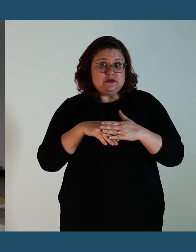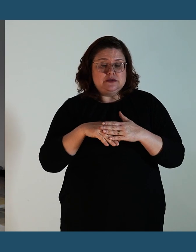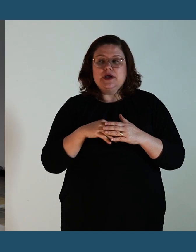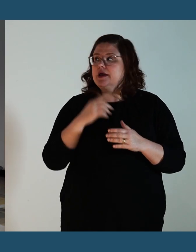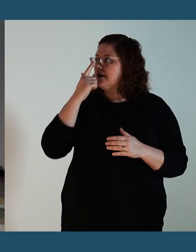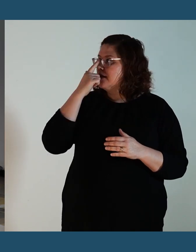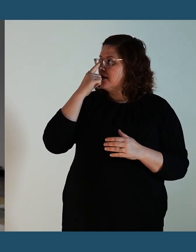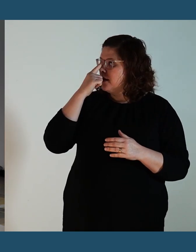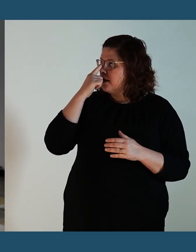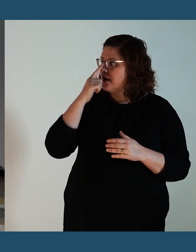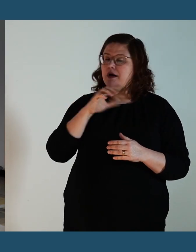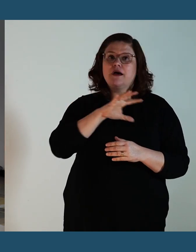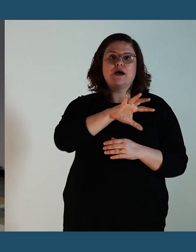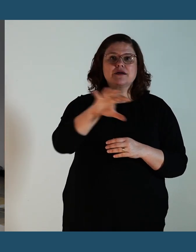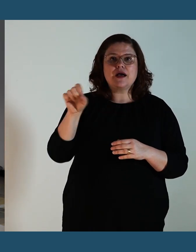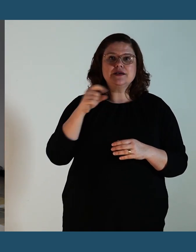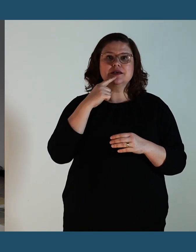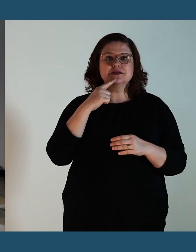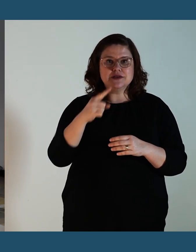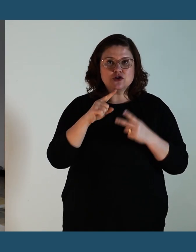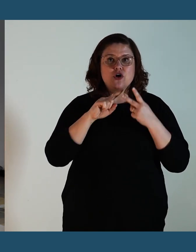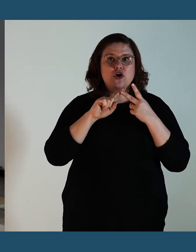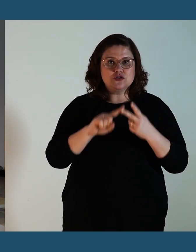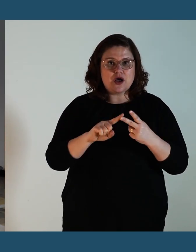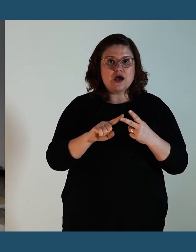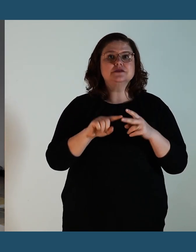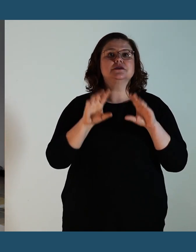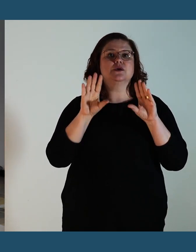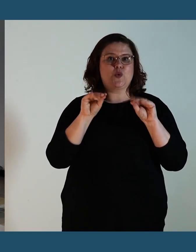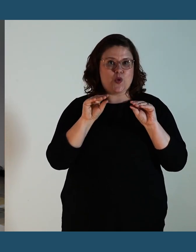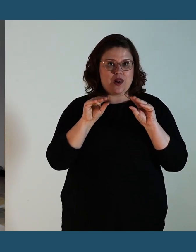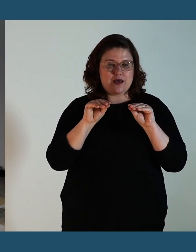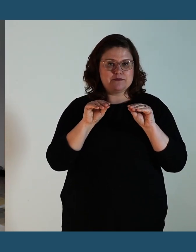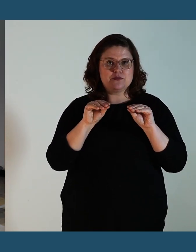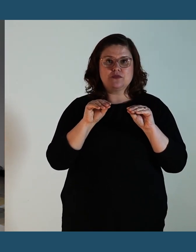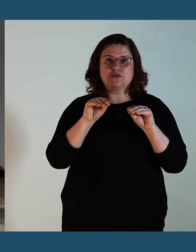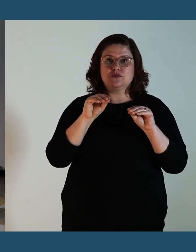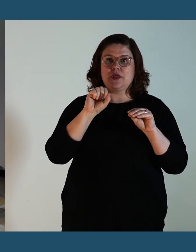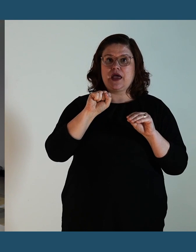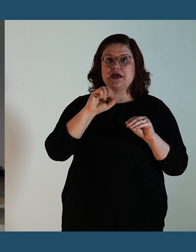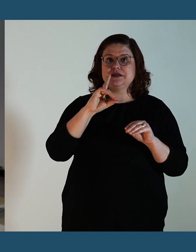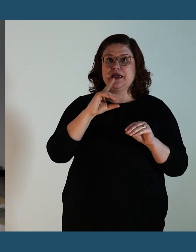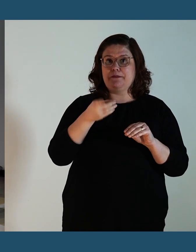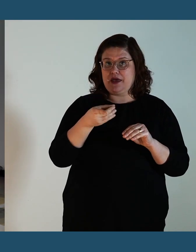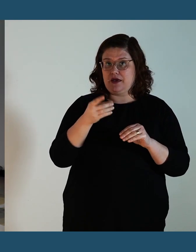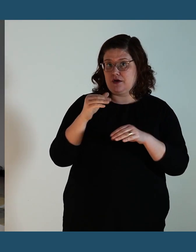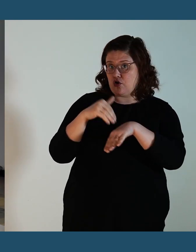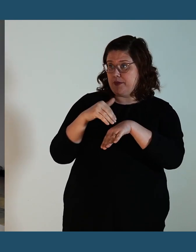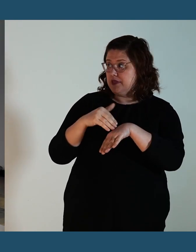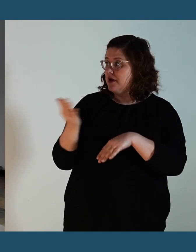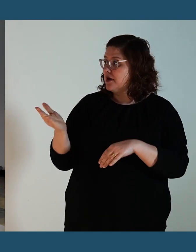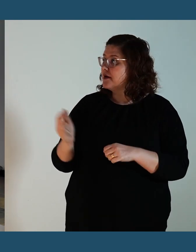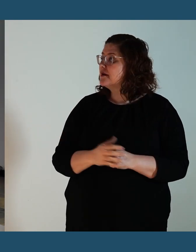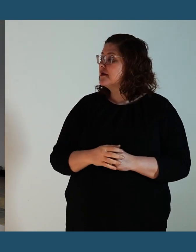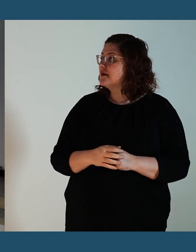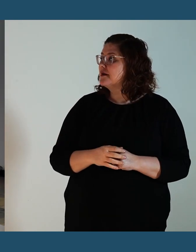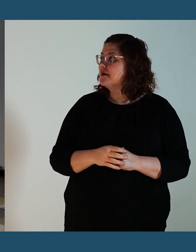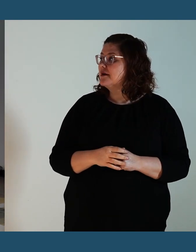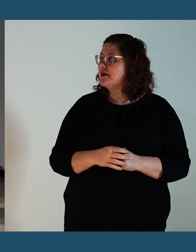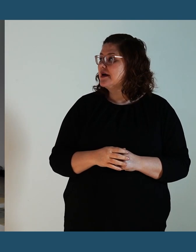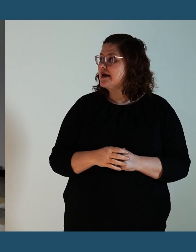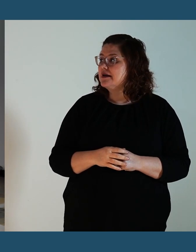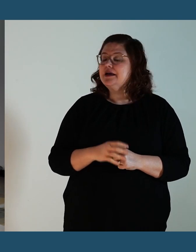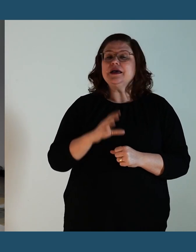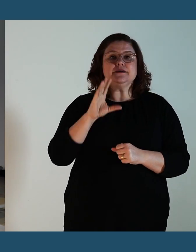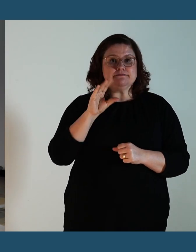Eli täällä on nyt kaikki vastasi jälleen. Kyllä, otetaan siitä SDP:ltä lyhyt kommentti. Eli